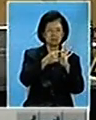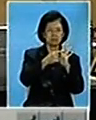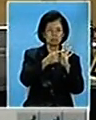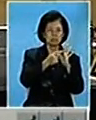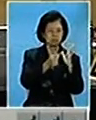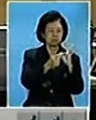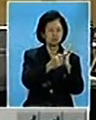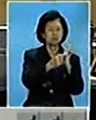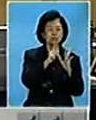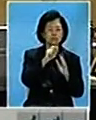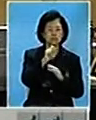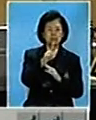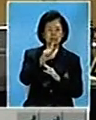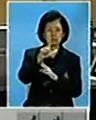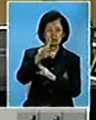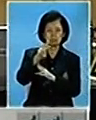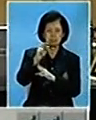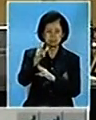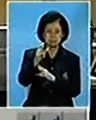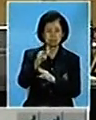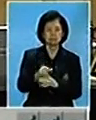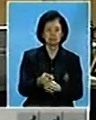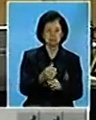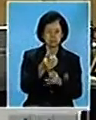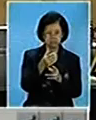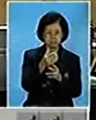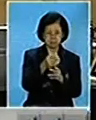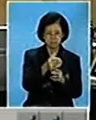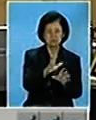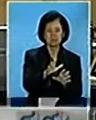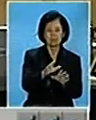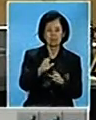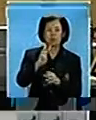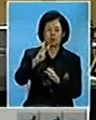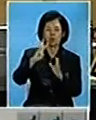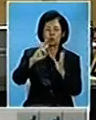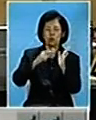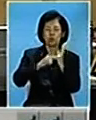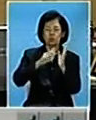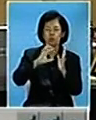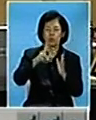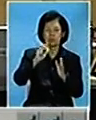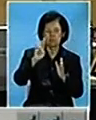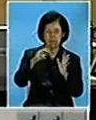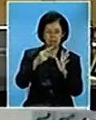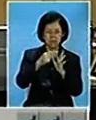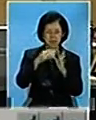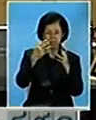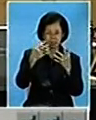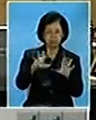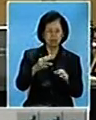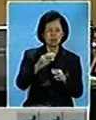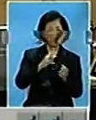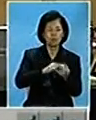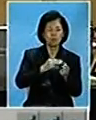เดี๋ยวผมจะแจ้งตามลำดับท่านจะได้เตรียมนะหลังจากท่านวิภูแถลงแล้วท่านวัชรเพชรทองแล้วก็คุณหมอเหวงโตจิราการแล้วก็ท่านหมอวร